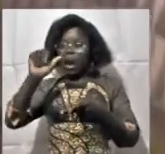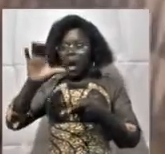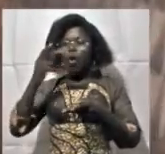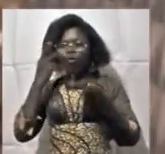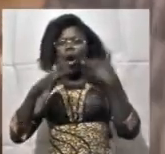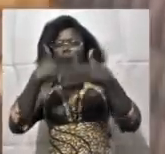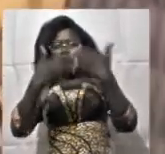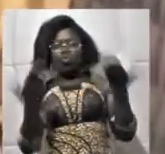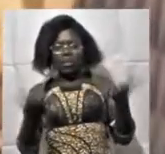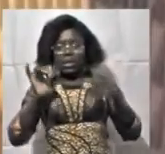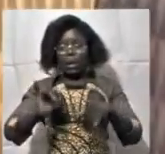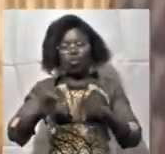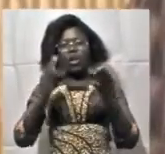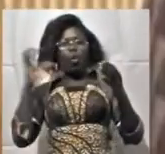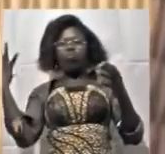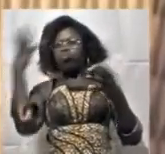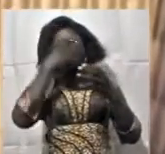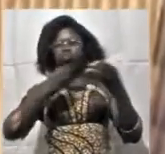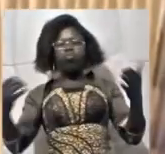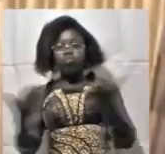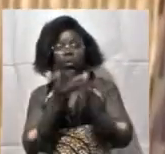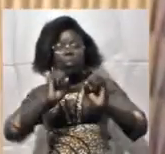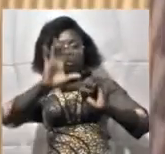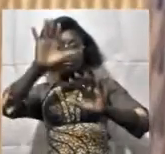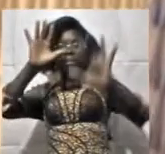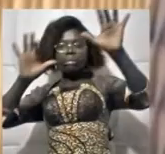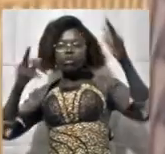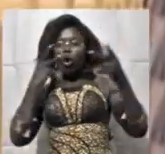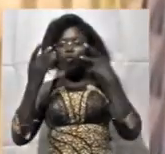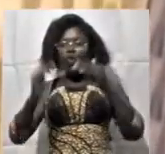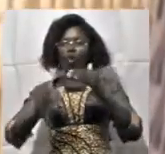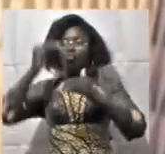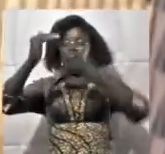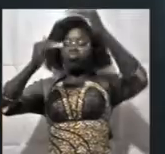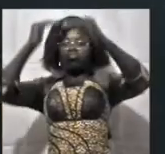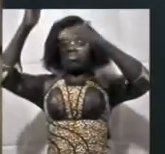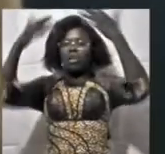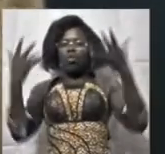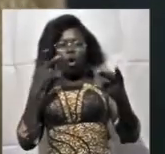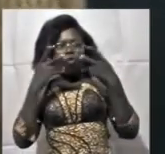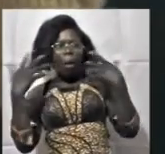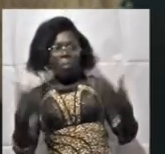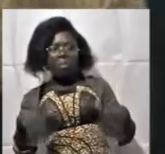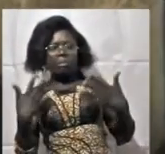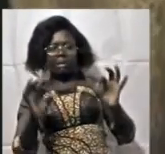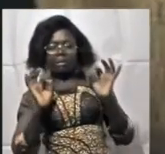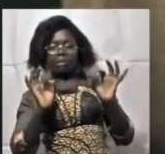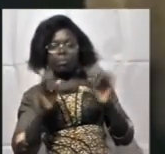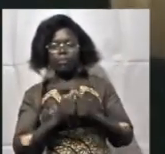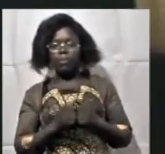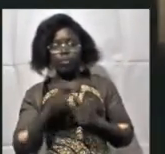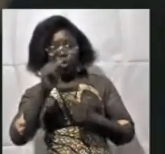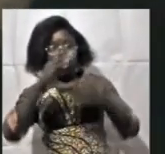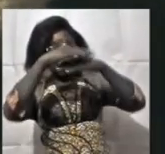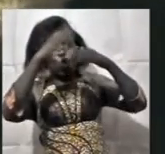L'architecture du complexe hôtelier résidentiel et touristique du lac viendra assurément rehausser l'attractivité de la capitale camerounaise. Bâti sur 35 hectares,